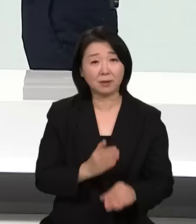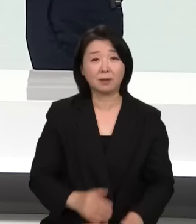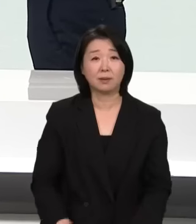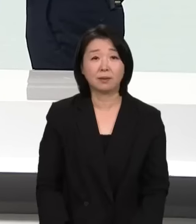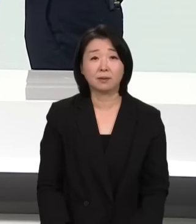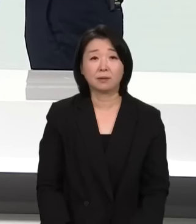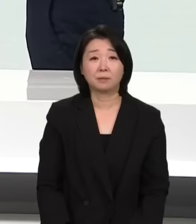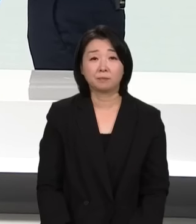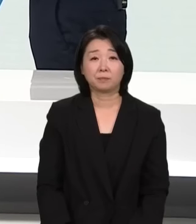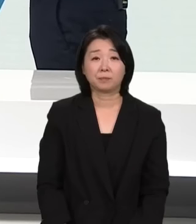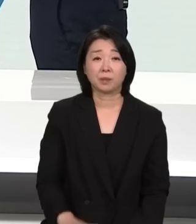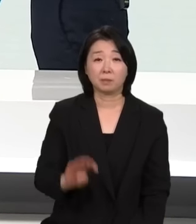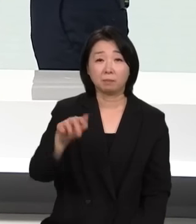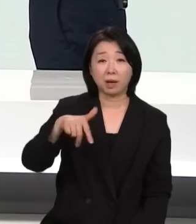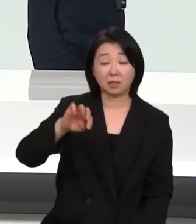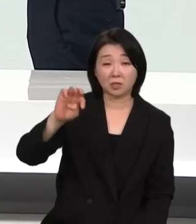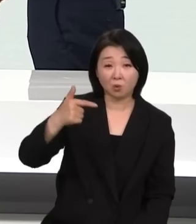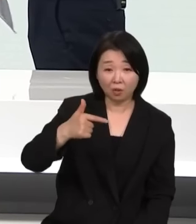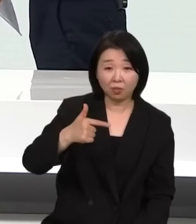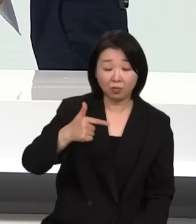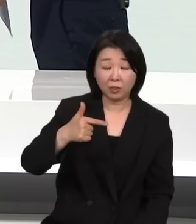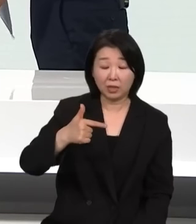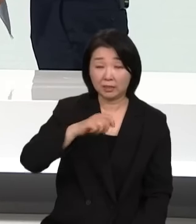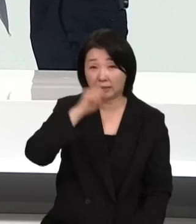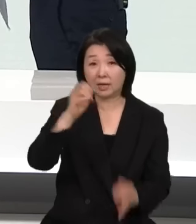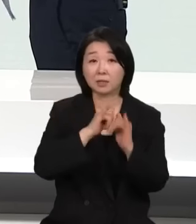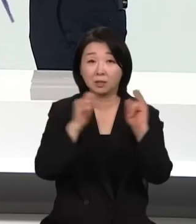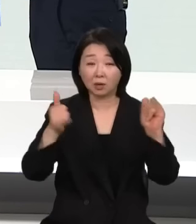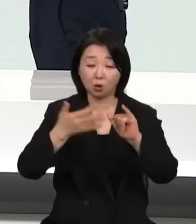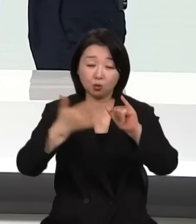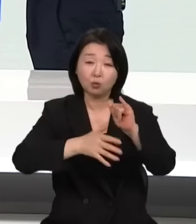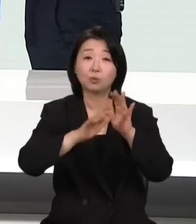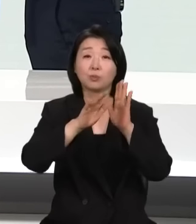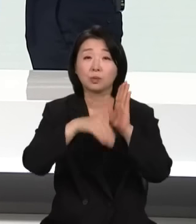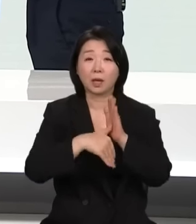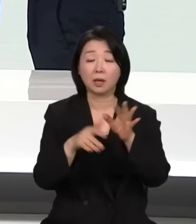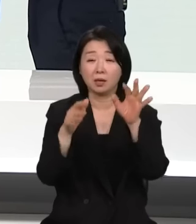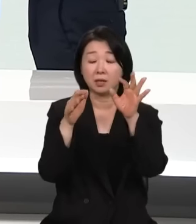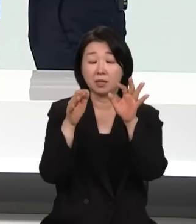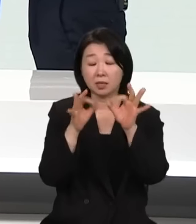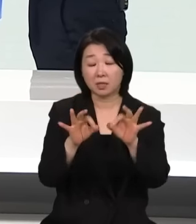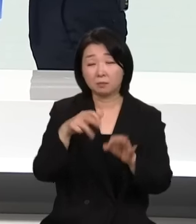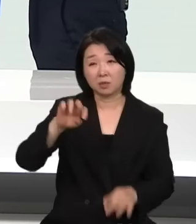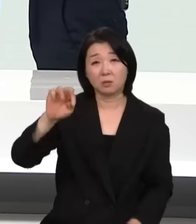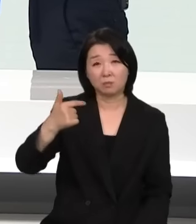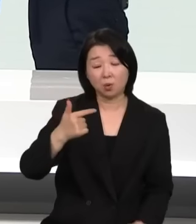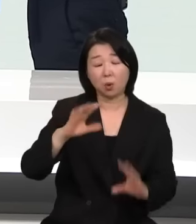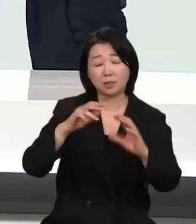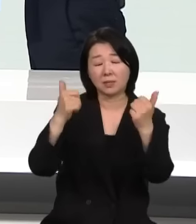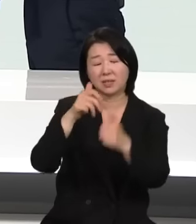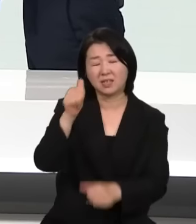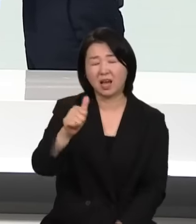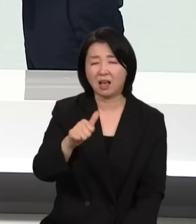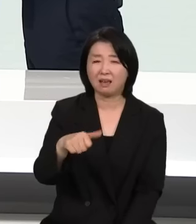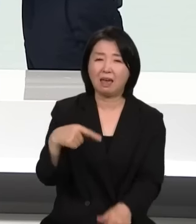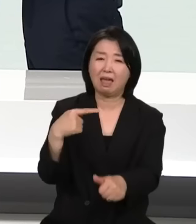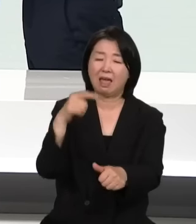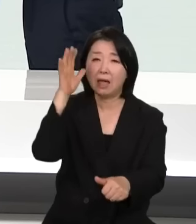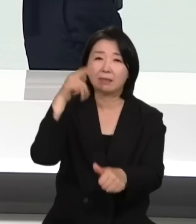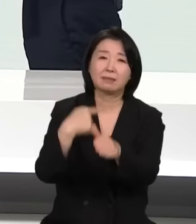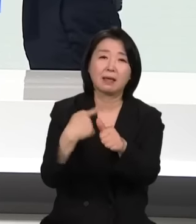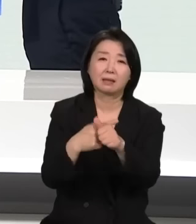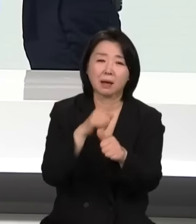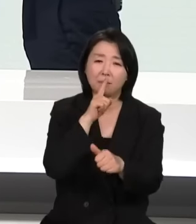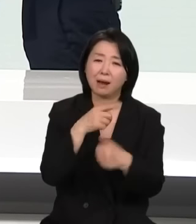대표적으로 이제 박지원 당선자 오늘 한 생방송 유튜브 방송에서 김진표 의장 개땡 shall 이런 막말을 해서 논란이 일고